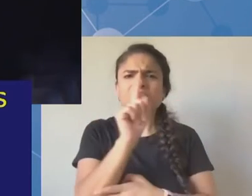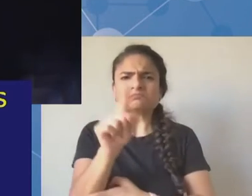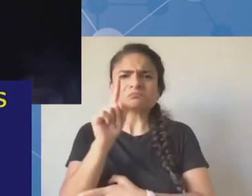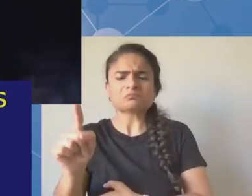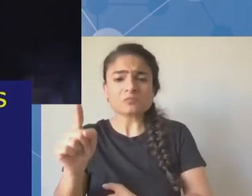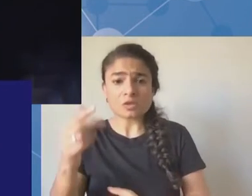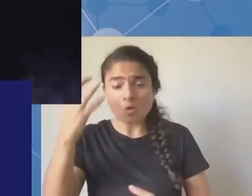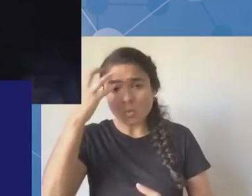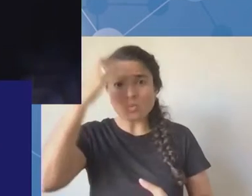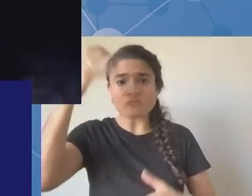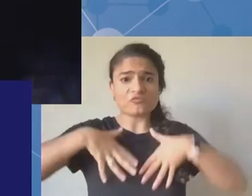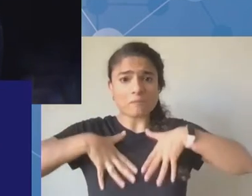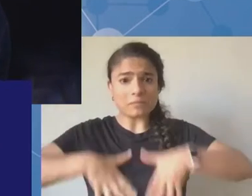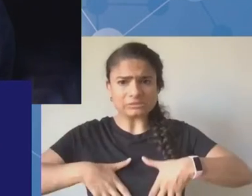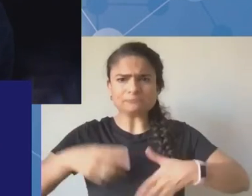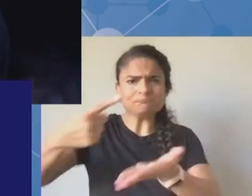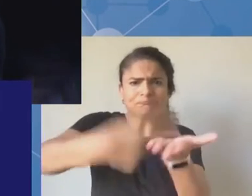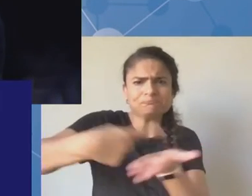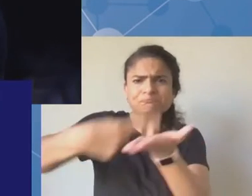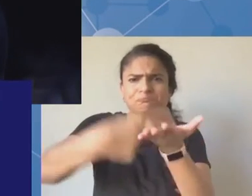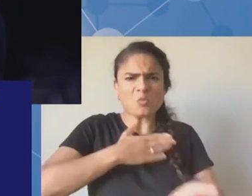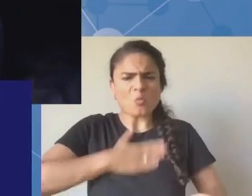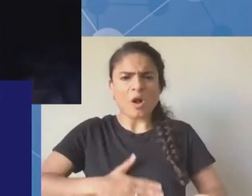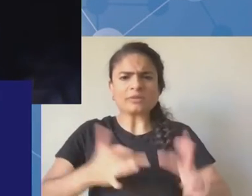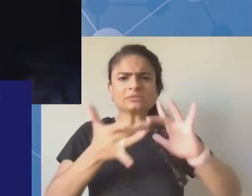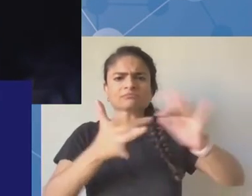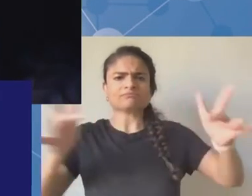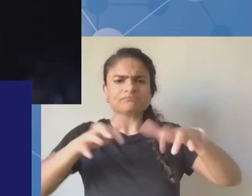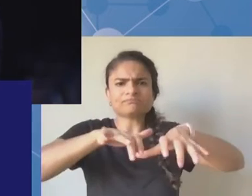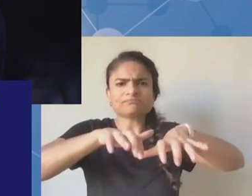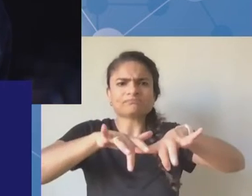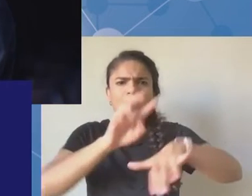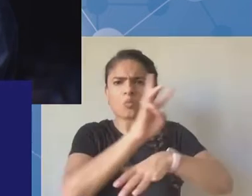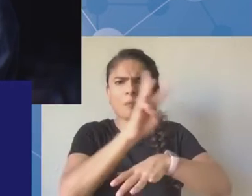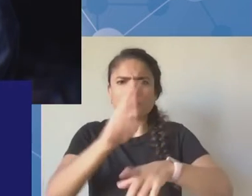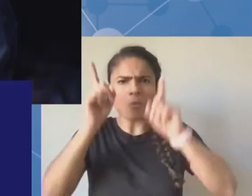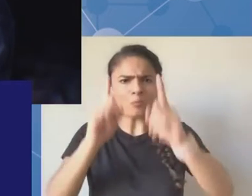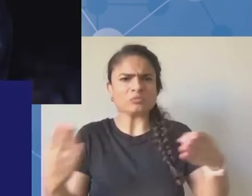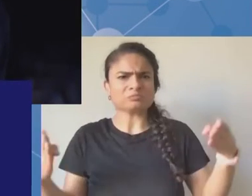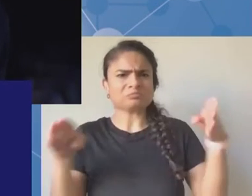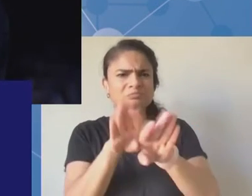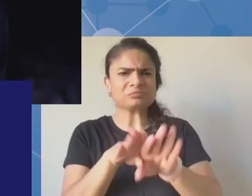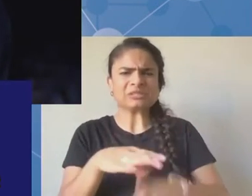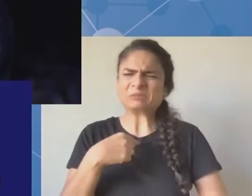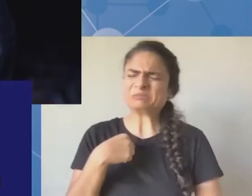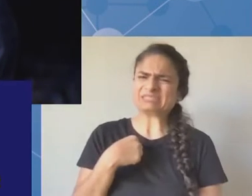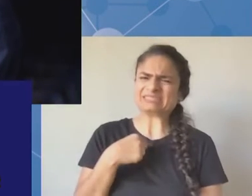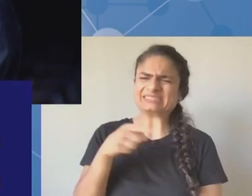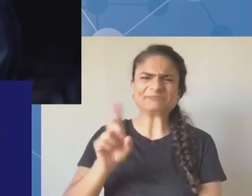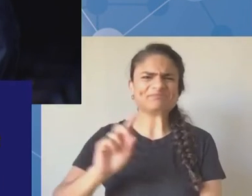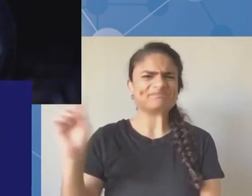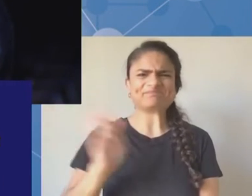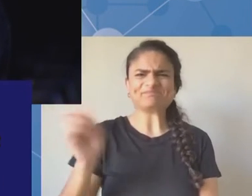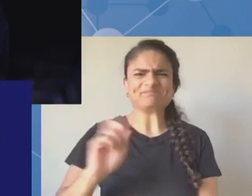отсечения доступности интернета. Это тема, которая должна быть озвучена более широко. И давайте не